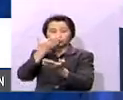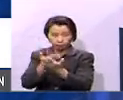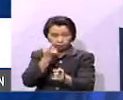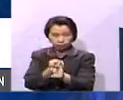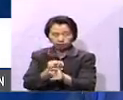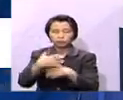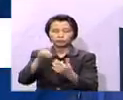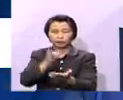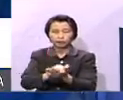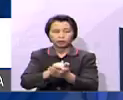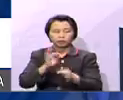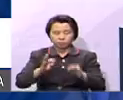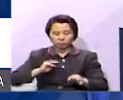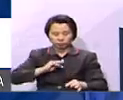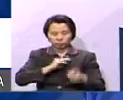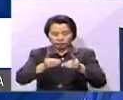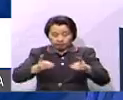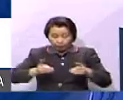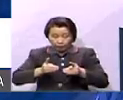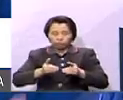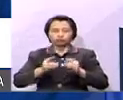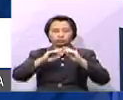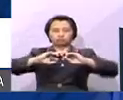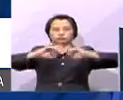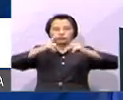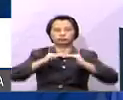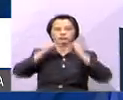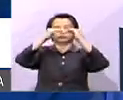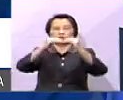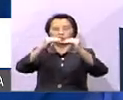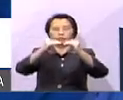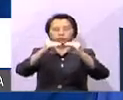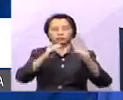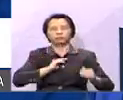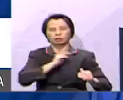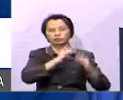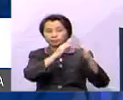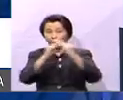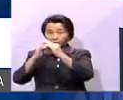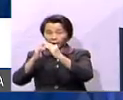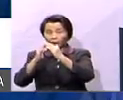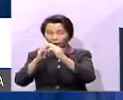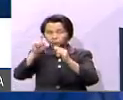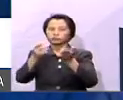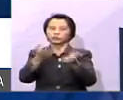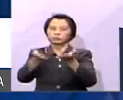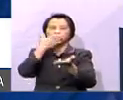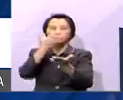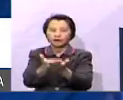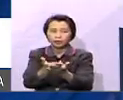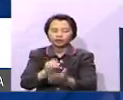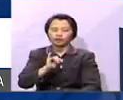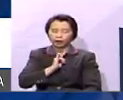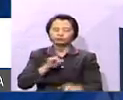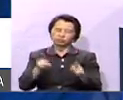selepas ini Apabila Majlis daerah segamat ya dinaik taraf kepada Majlis perbandaran segamat dan saya juga tidak